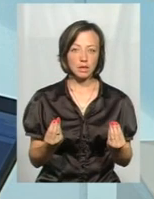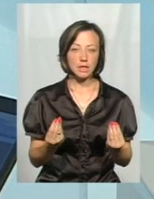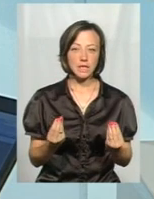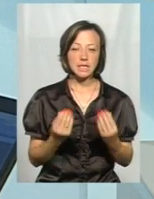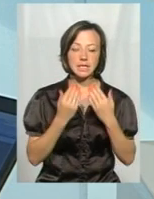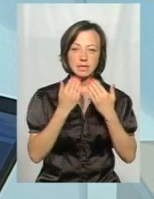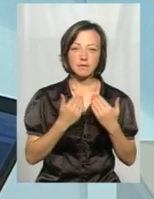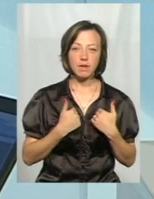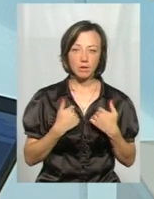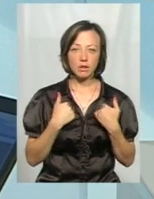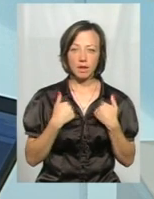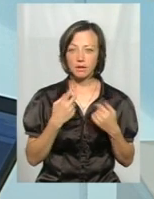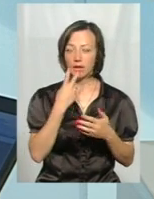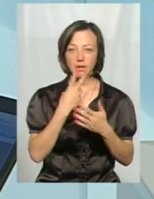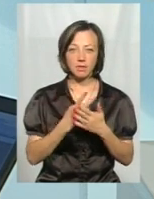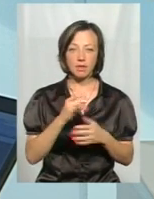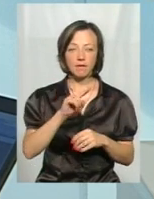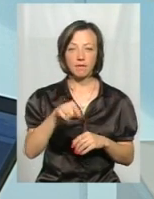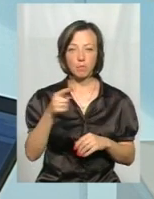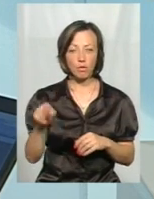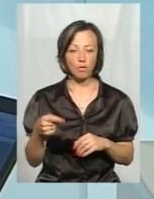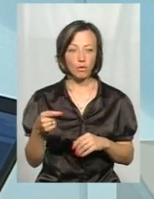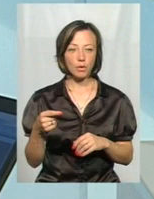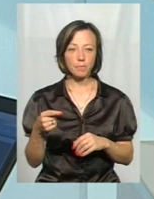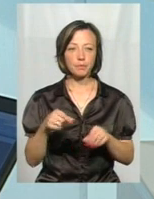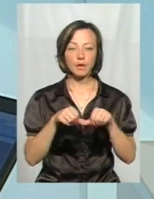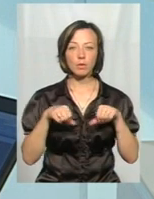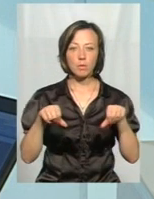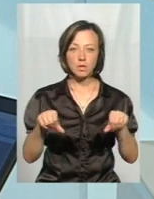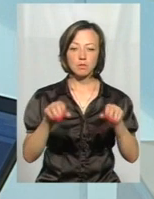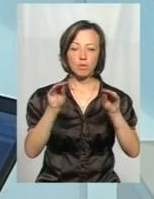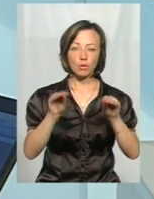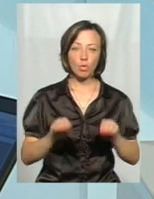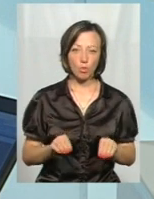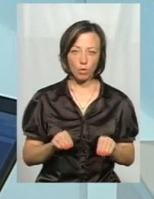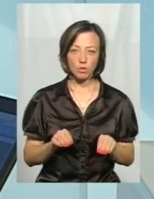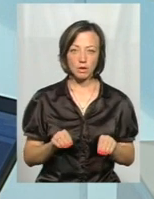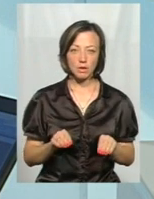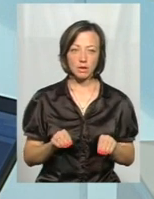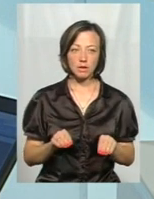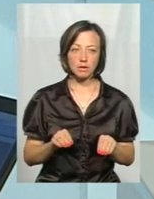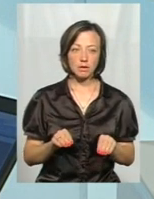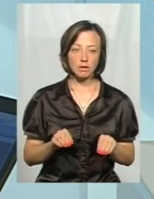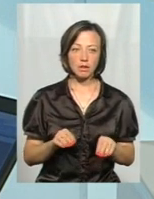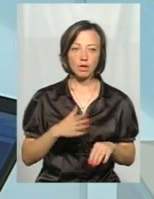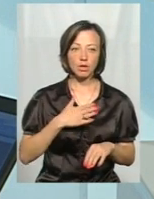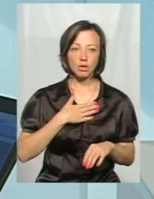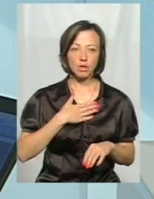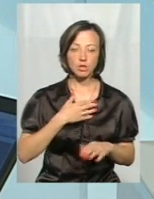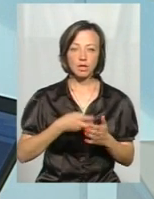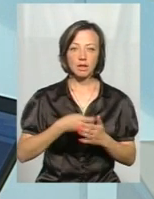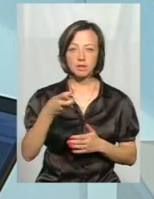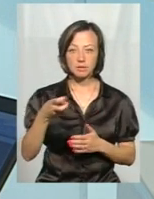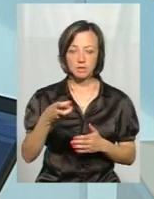звернення до нас, не дивлячись навіть на вимоги комісії, протоколу комісії ТБНС, на наші листи